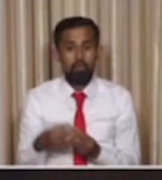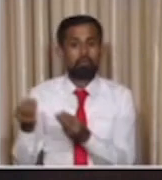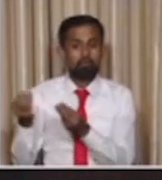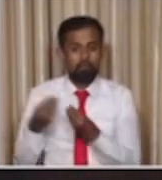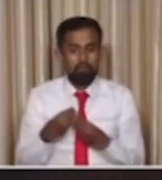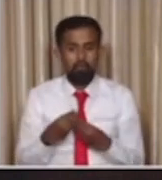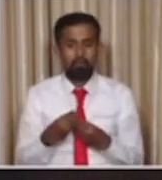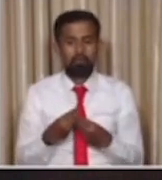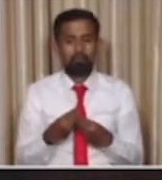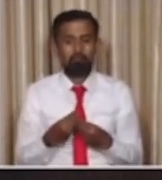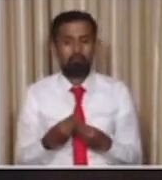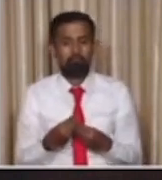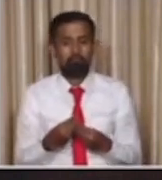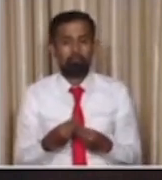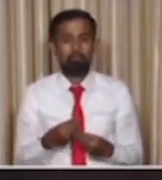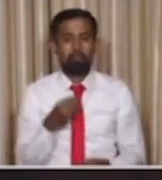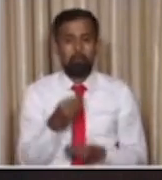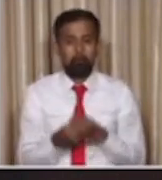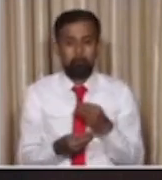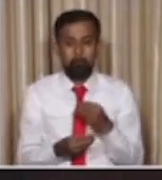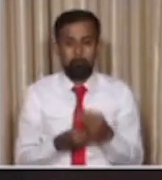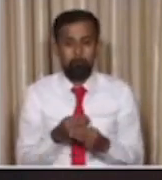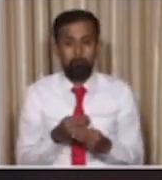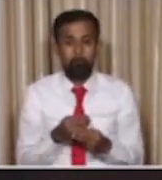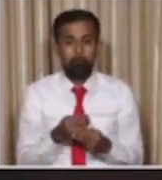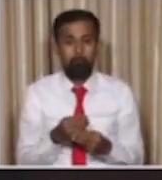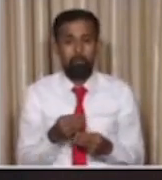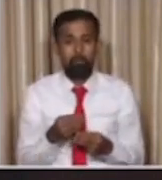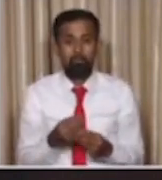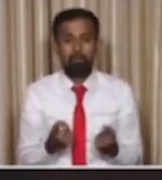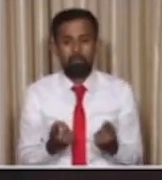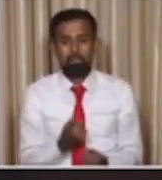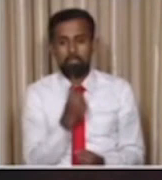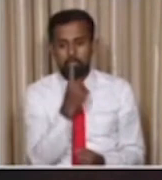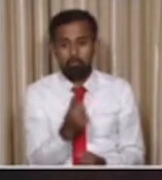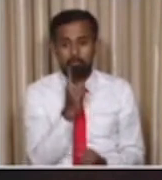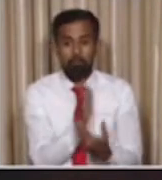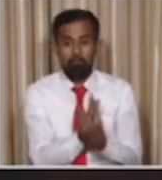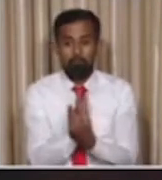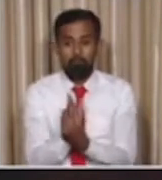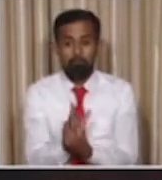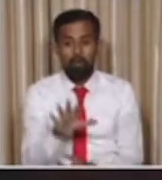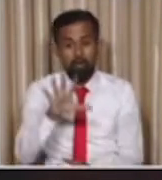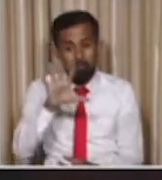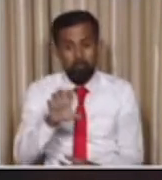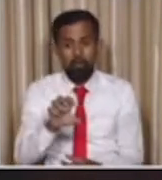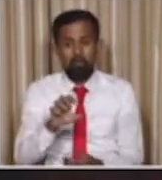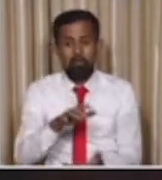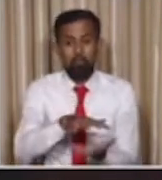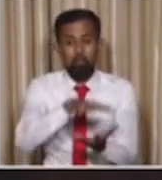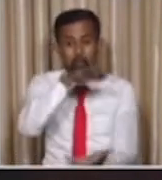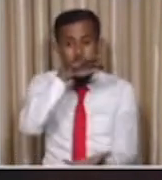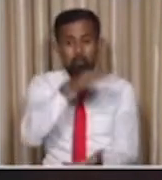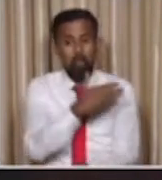දෙන්න ඒ ව්‍යාපාරික මහත්තුරු සමහර ආයතන ඉල්ලීම් කරලා තියෙනවා ෆයිල් 5000ක් විතර. තාම ගොඩ ගැහිලා